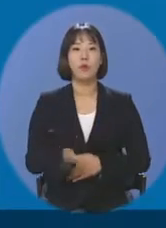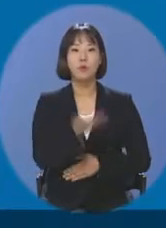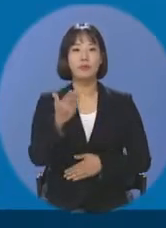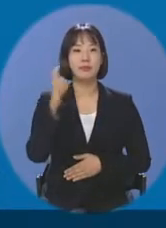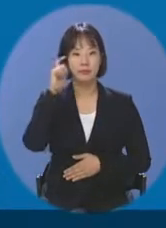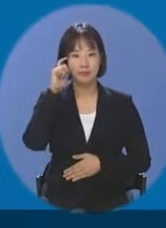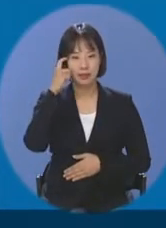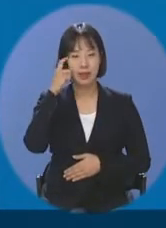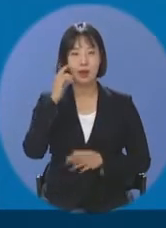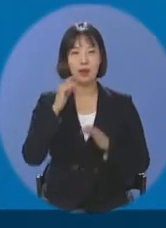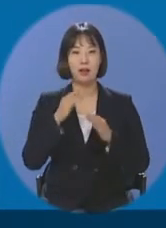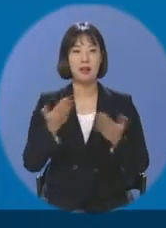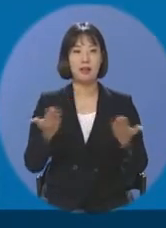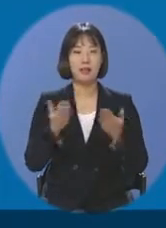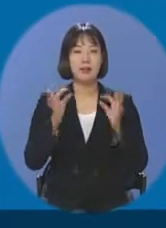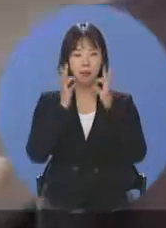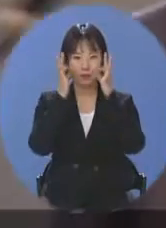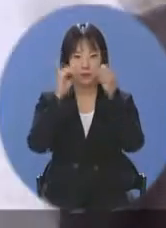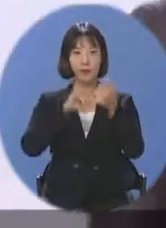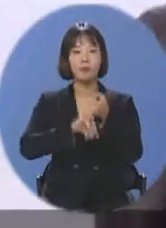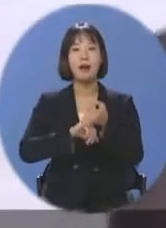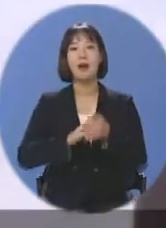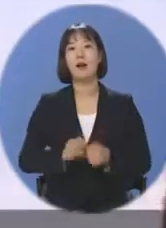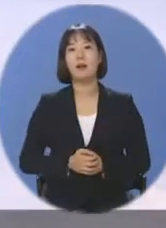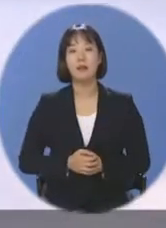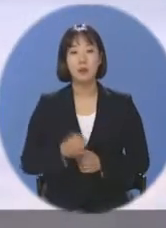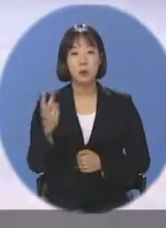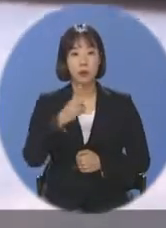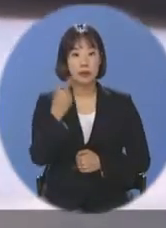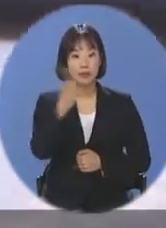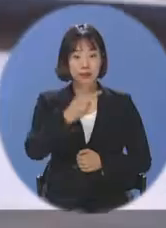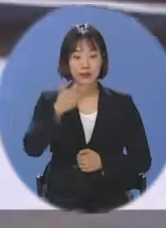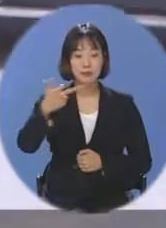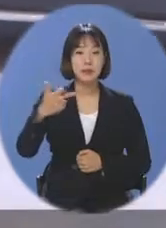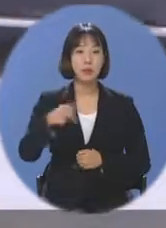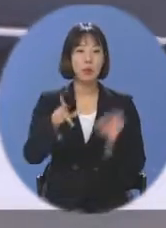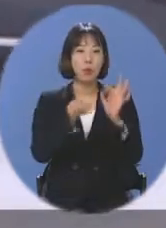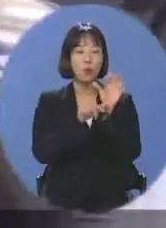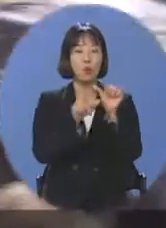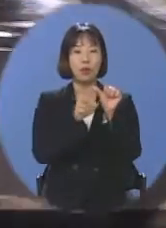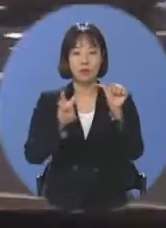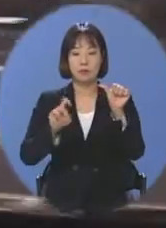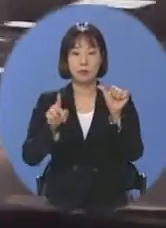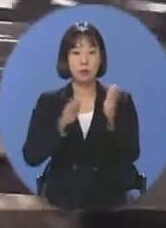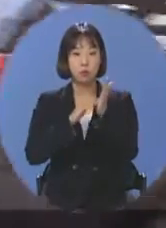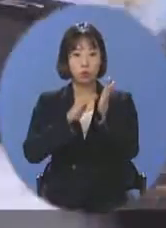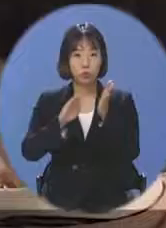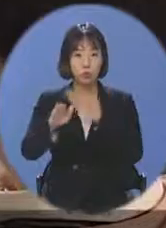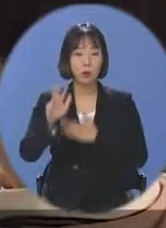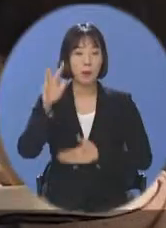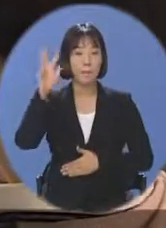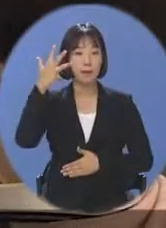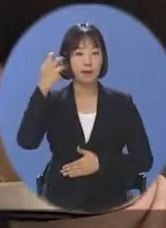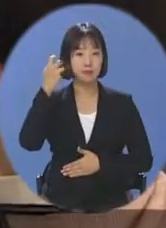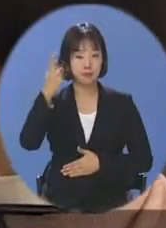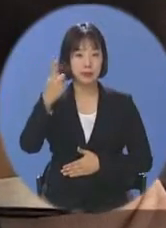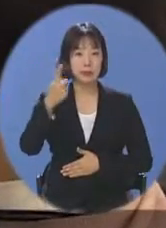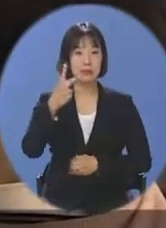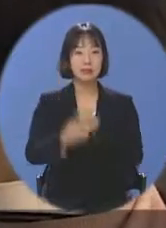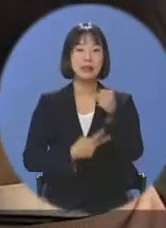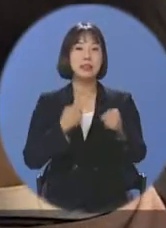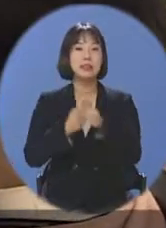되도록 노력하겠습니다. 그리고 2017년 5월 31일 이후 881일, 2년 4개월